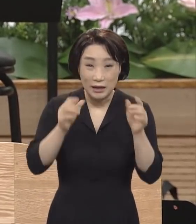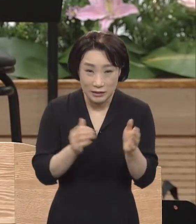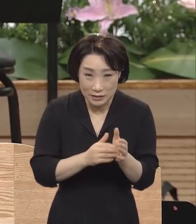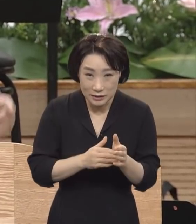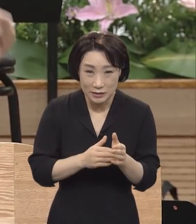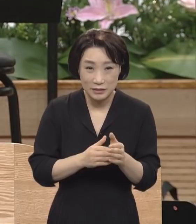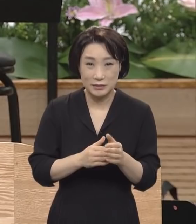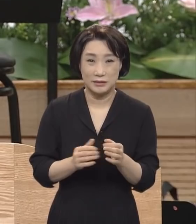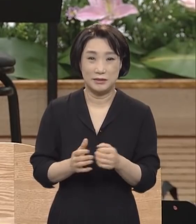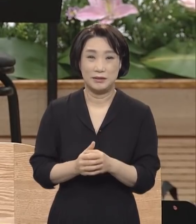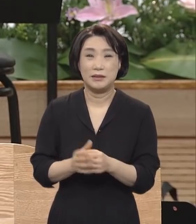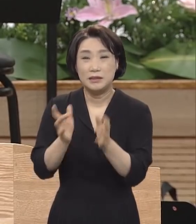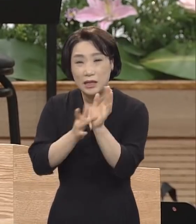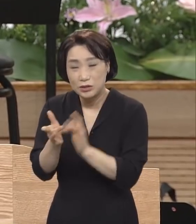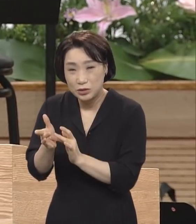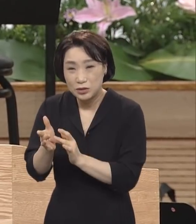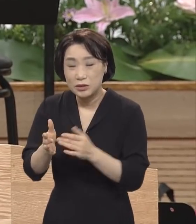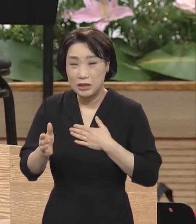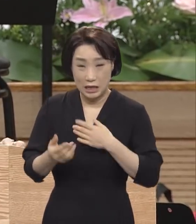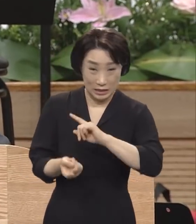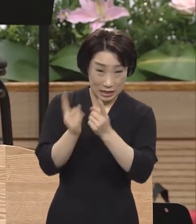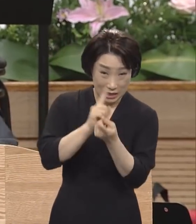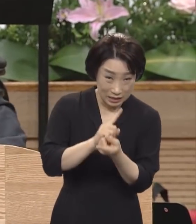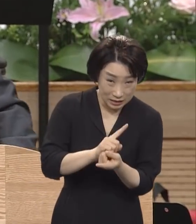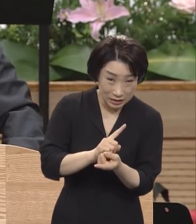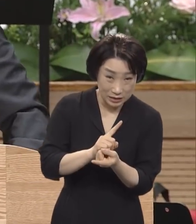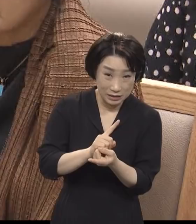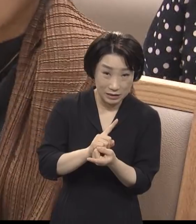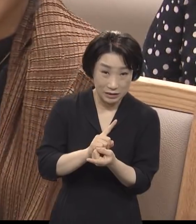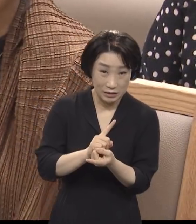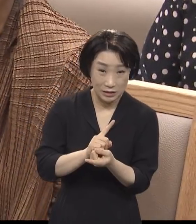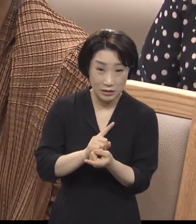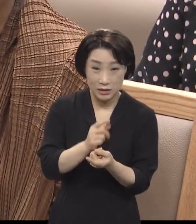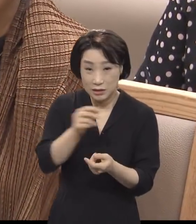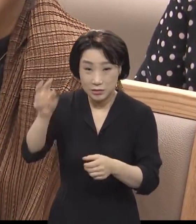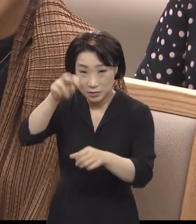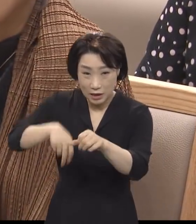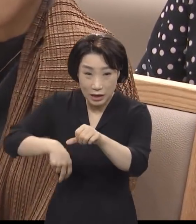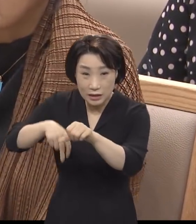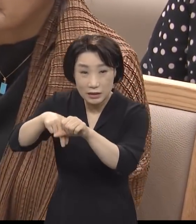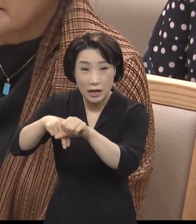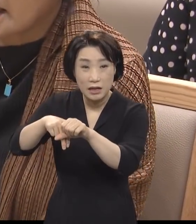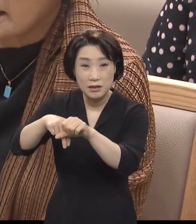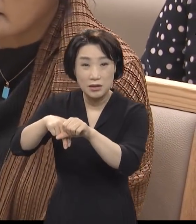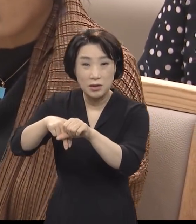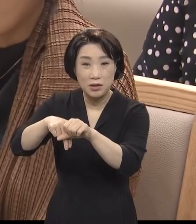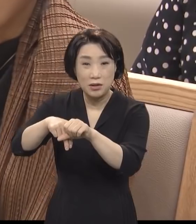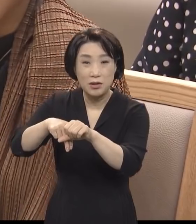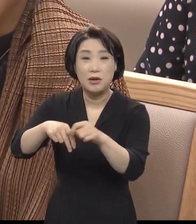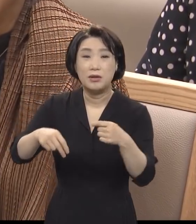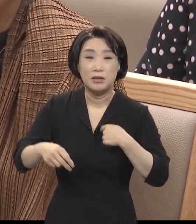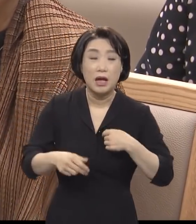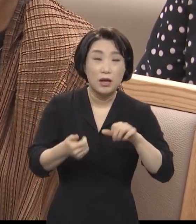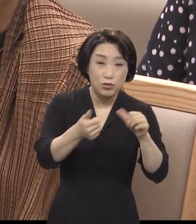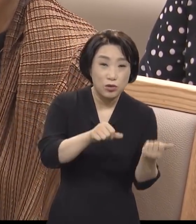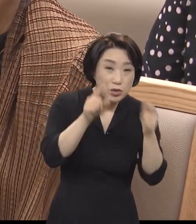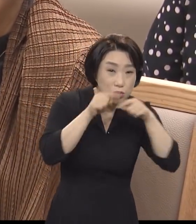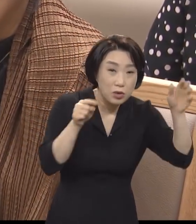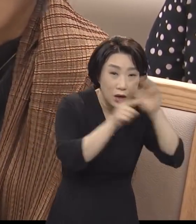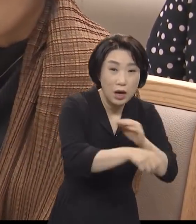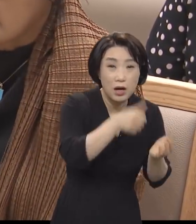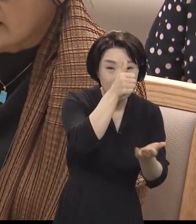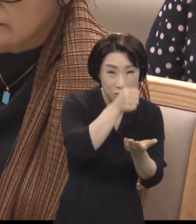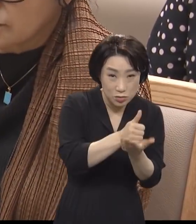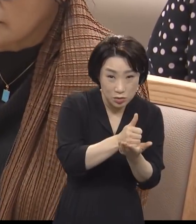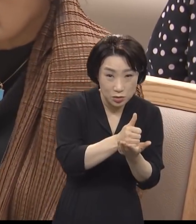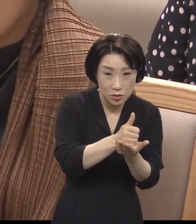예수님이 내 대신 십자가에서 내가 죽어 지옥 갈 죄를